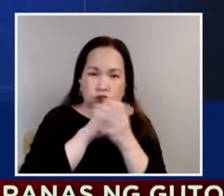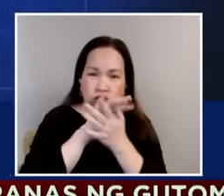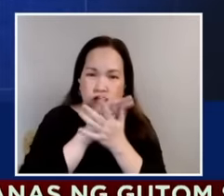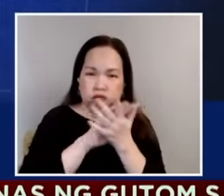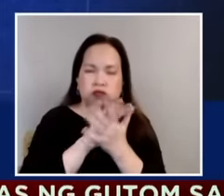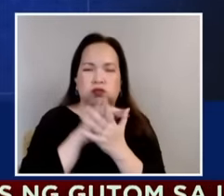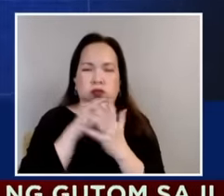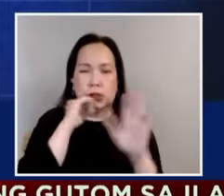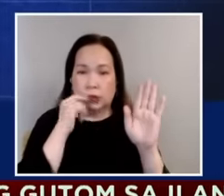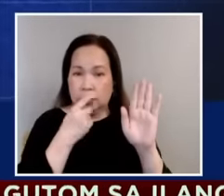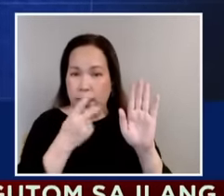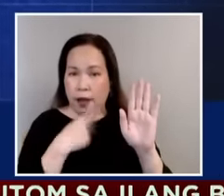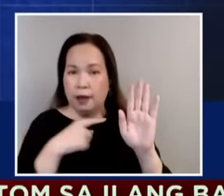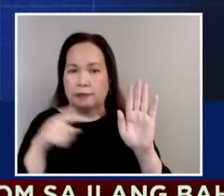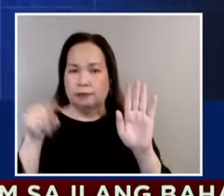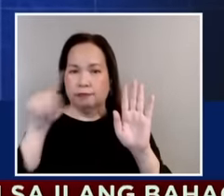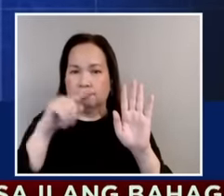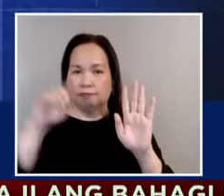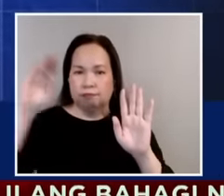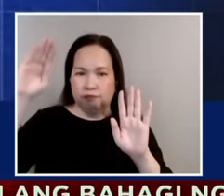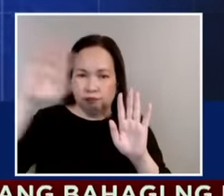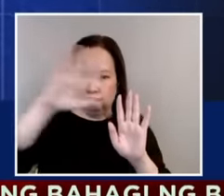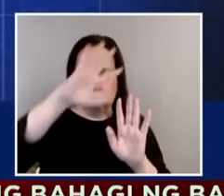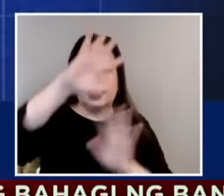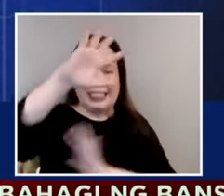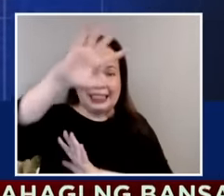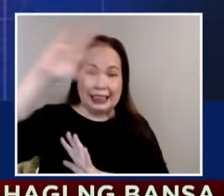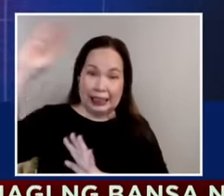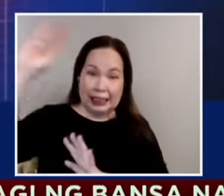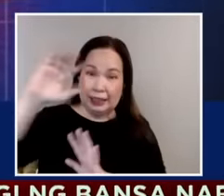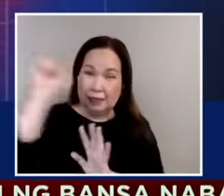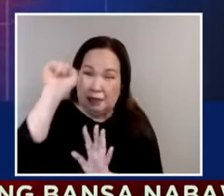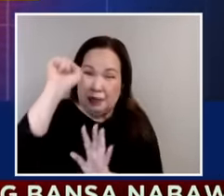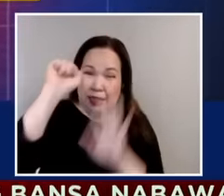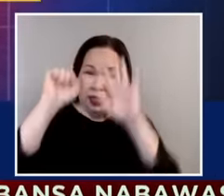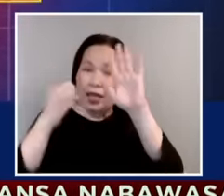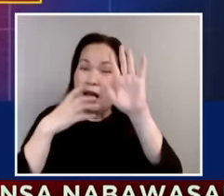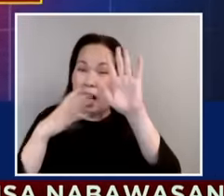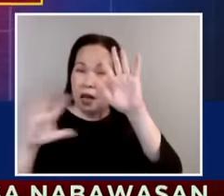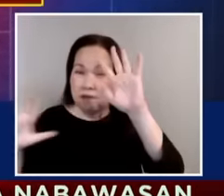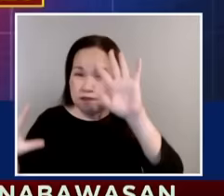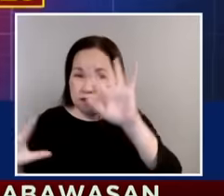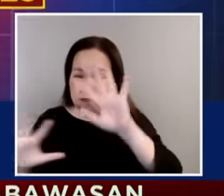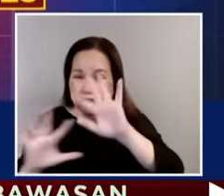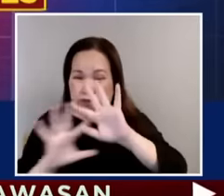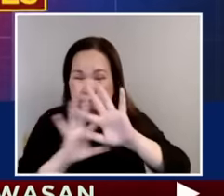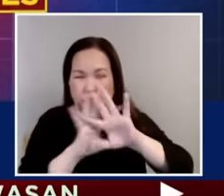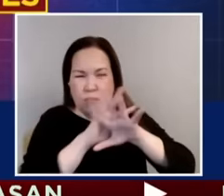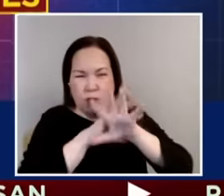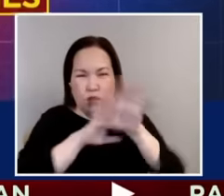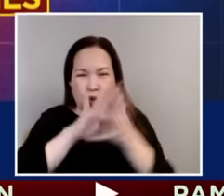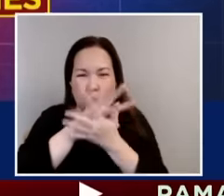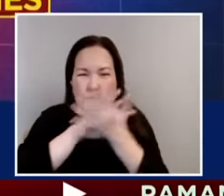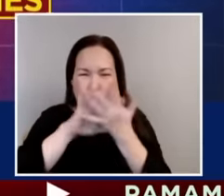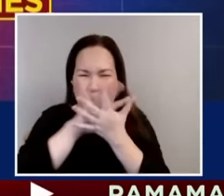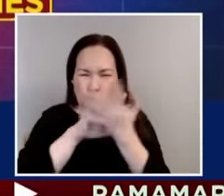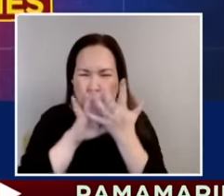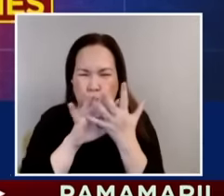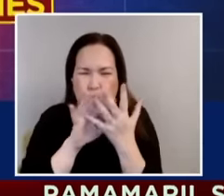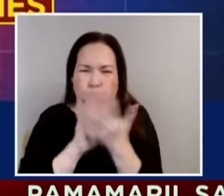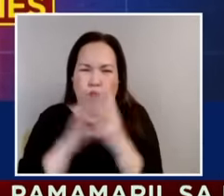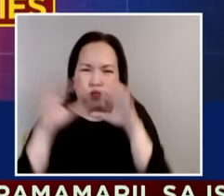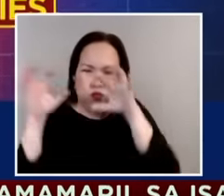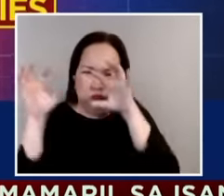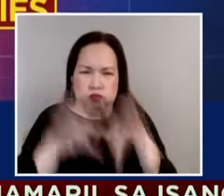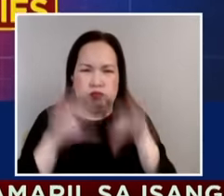saan nagsasalubungan ang mga hangin, nabubuo ang makakapal na ulap na nagdadala ng malalakas na mga pag-ulan. Pwede itong magpaulan